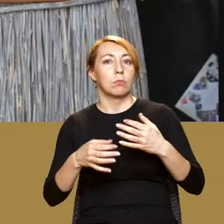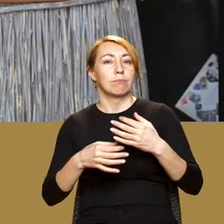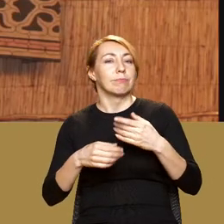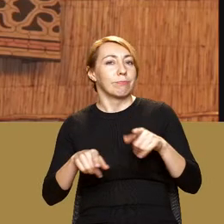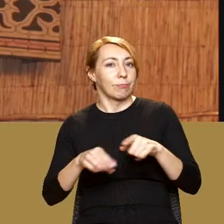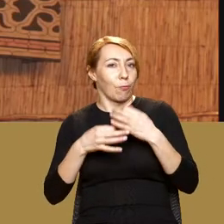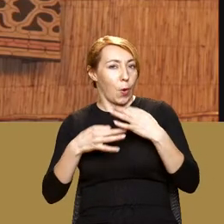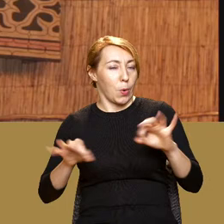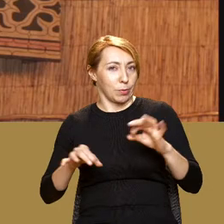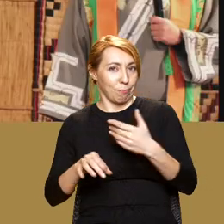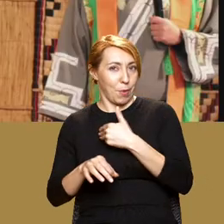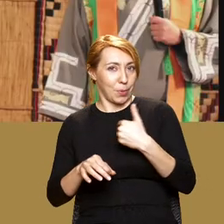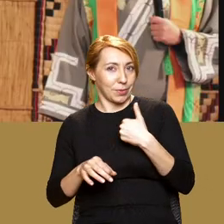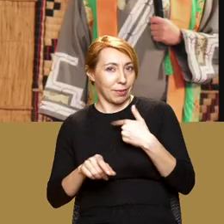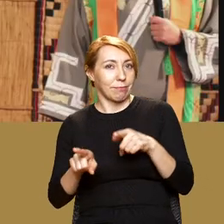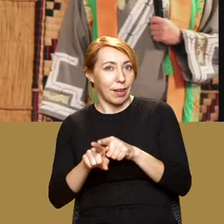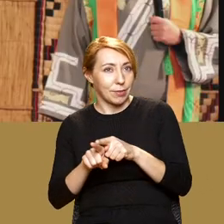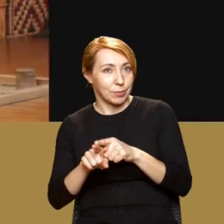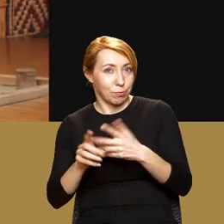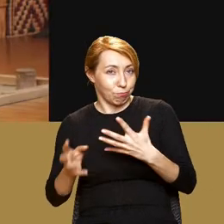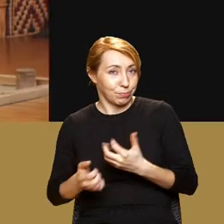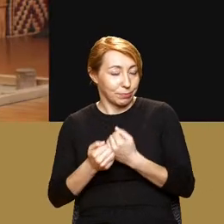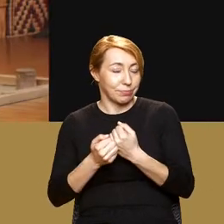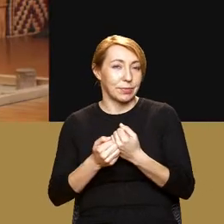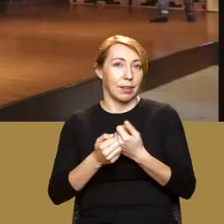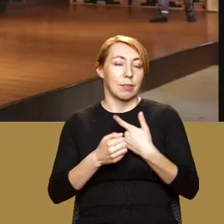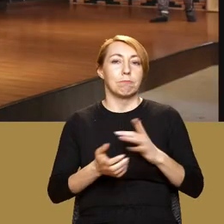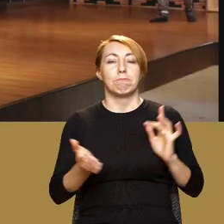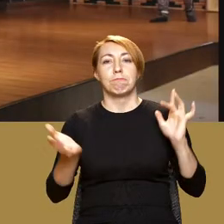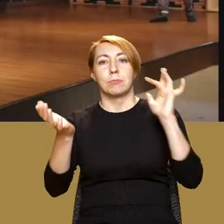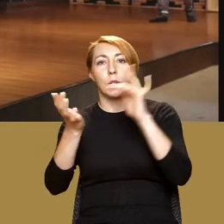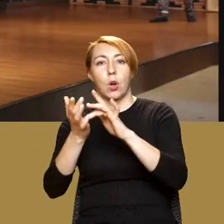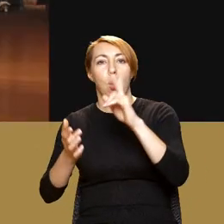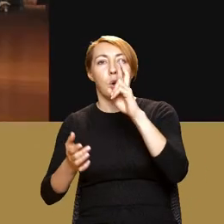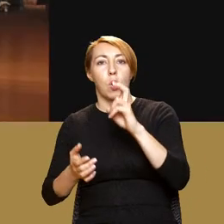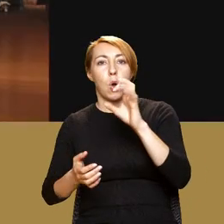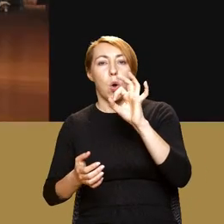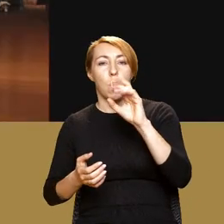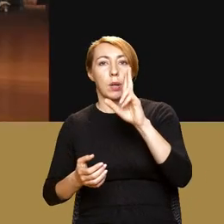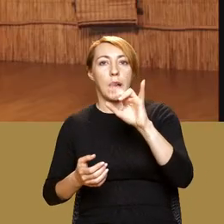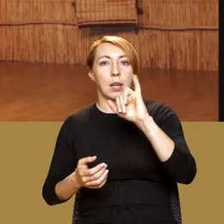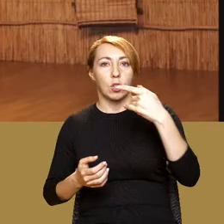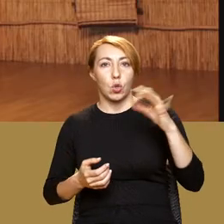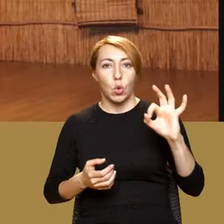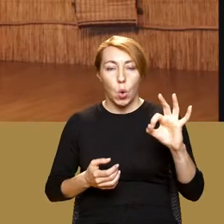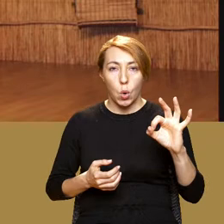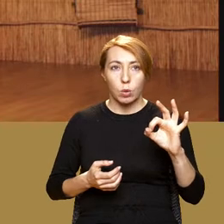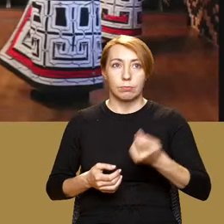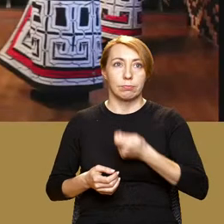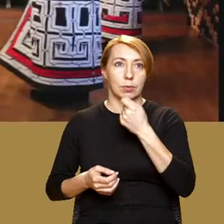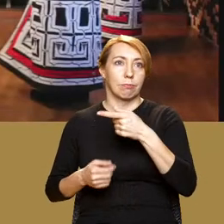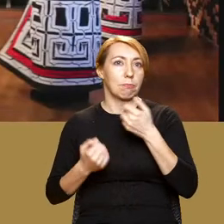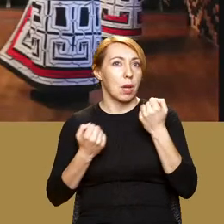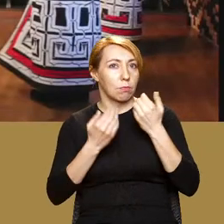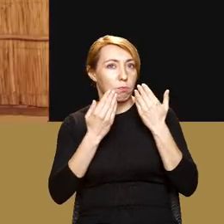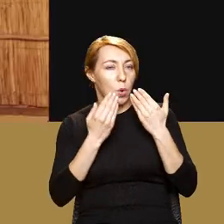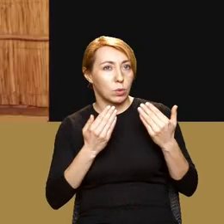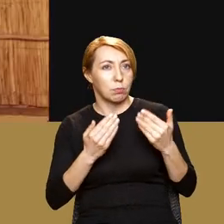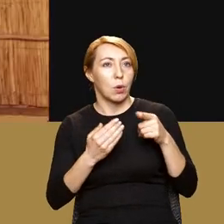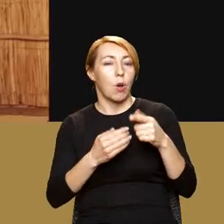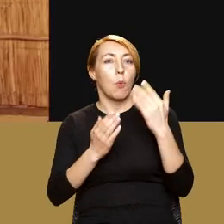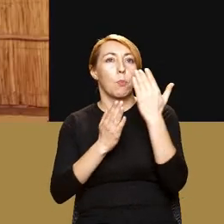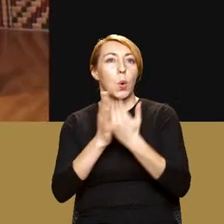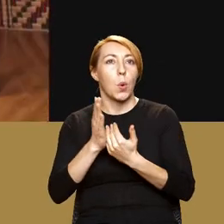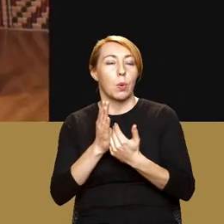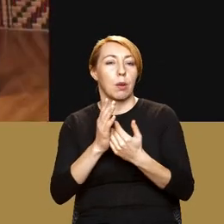niepodległości przez Polskę. Udałyśmy się wtedy na Hokkaido. Tutaj wielkie podziękowania, ponieważ program spotkań